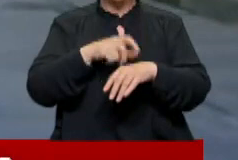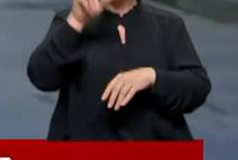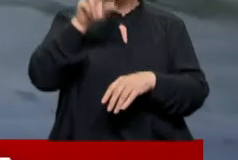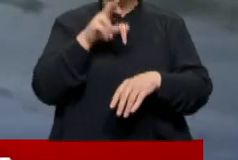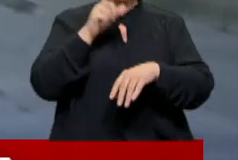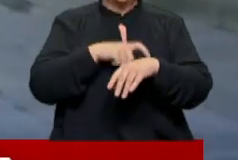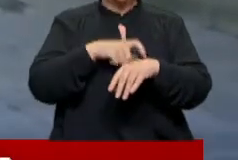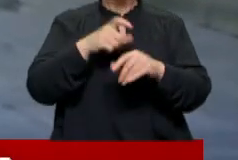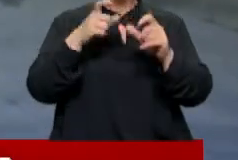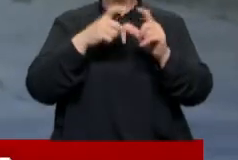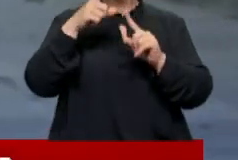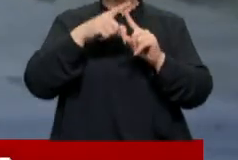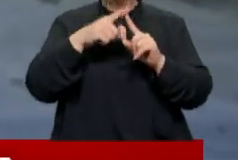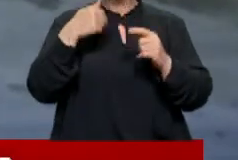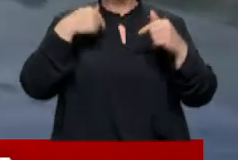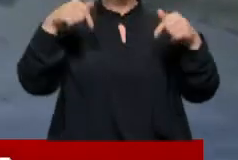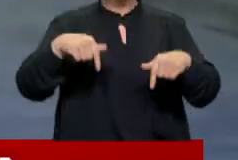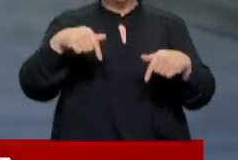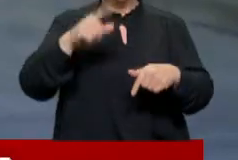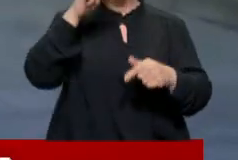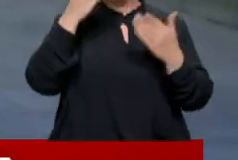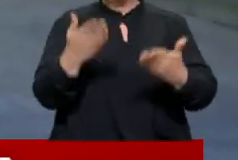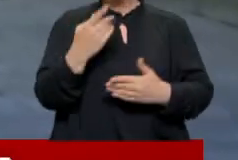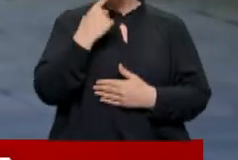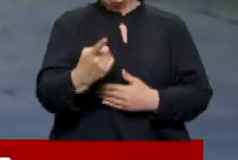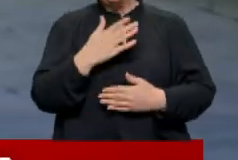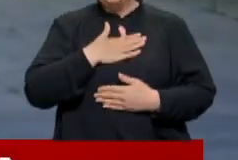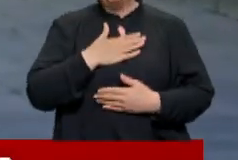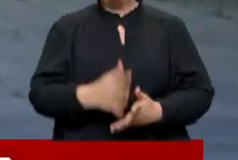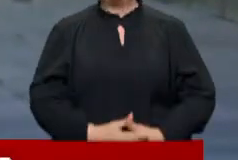iftar vakti. Selçuk Tepeli, biz de buradan Allah kabul etsin diyelim.